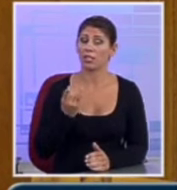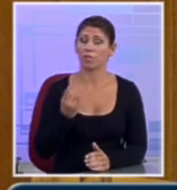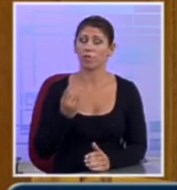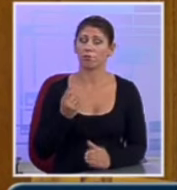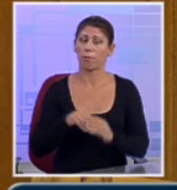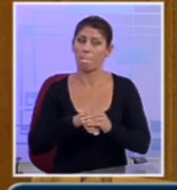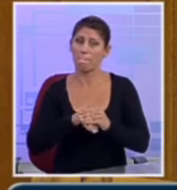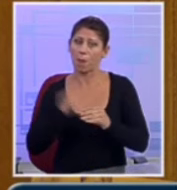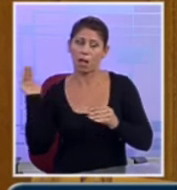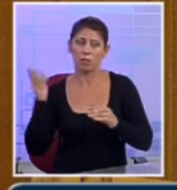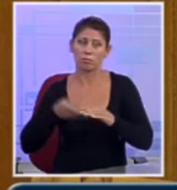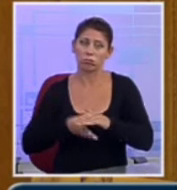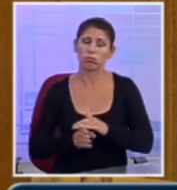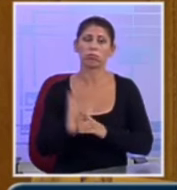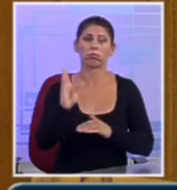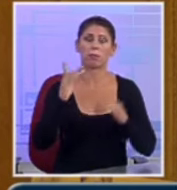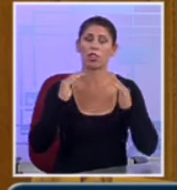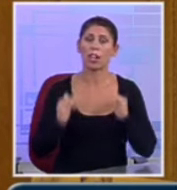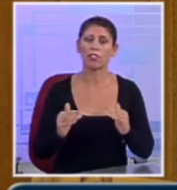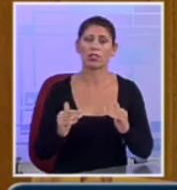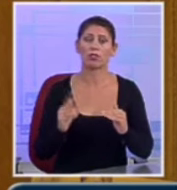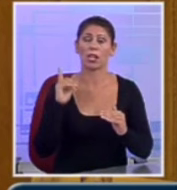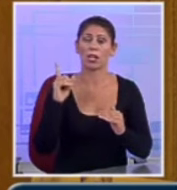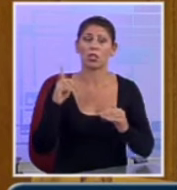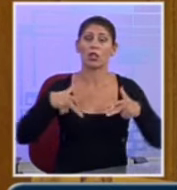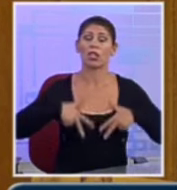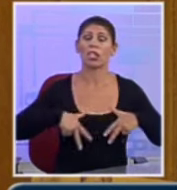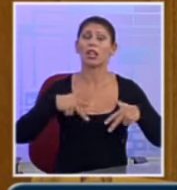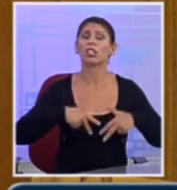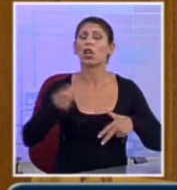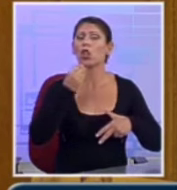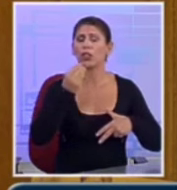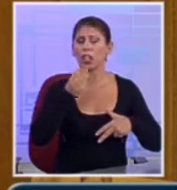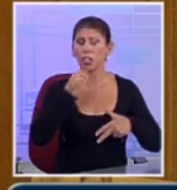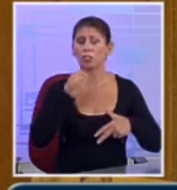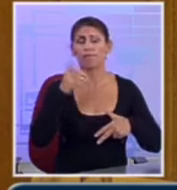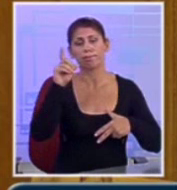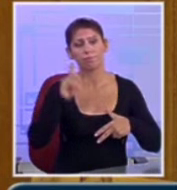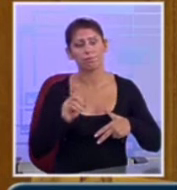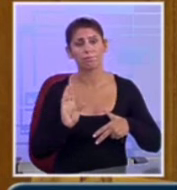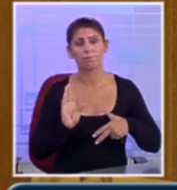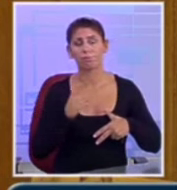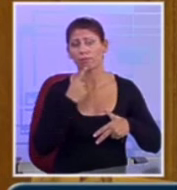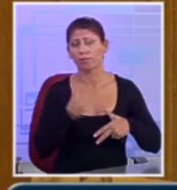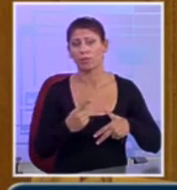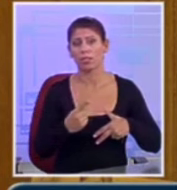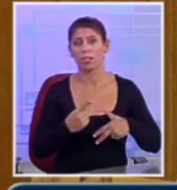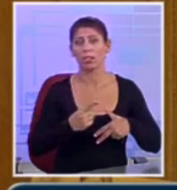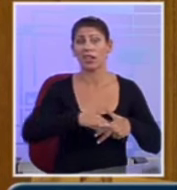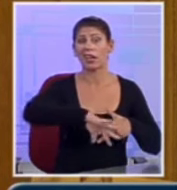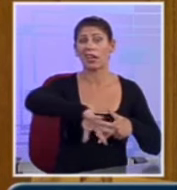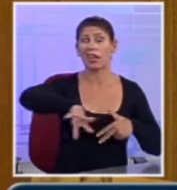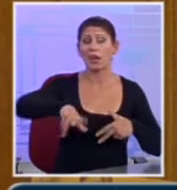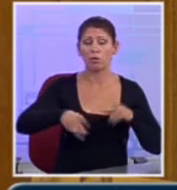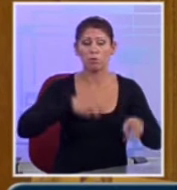ξεφύγουμε από το καθεστώς ενός κρατικοδίαιτου και όπως ορισμένοι τον αποκαλούν και